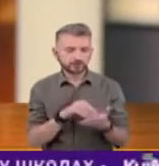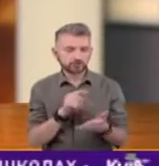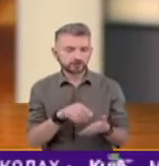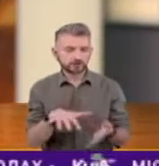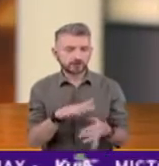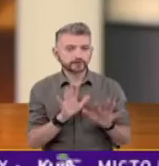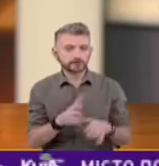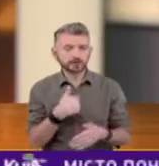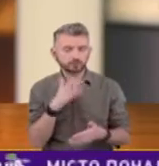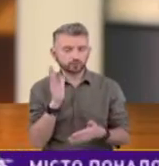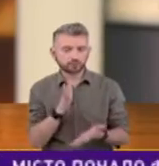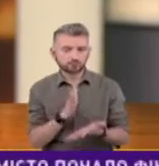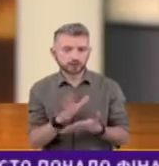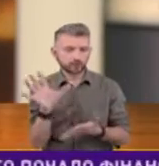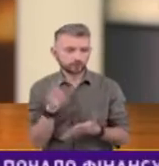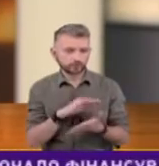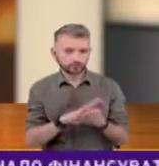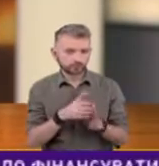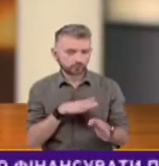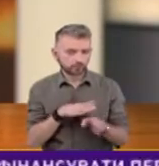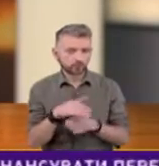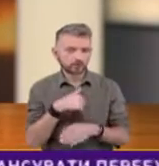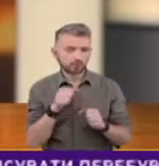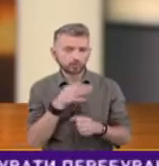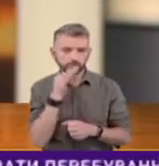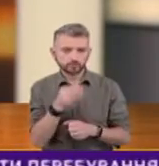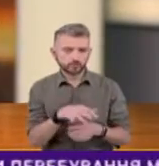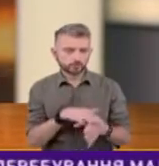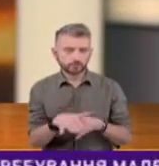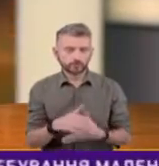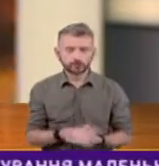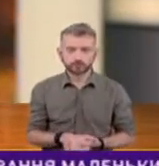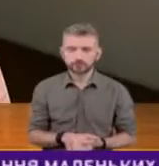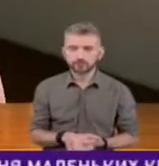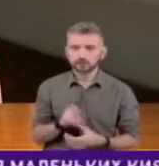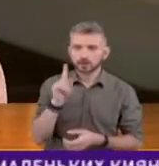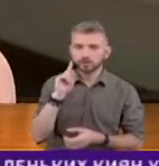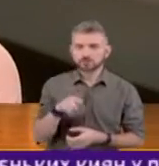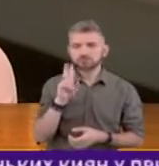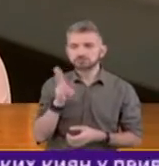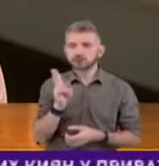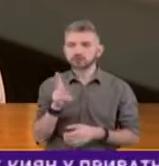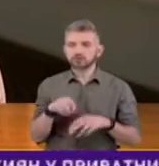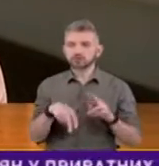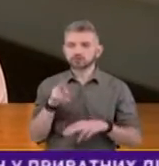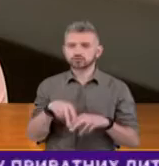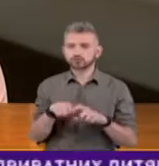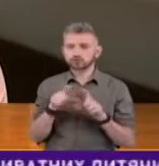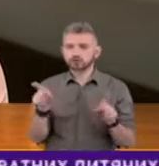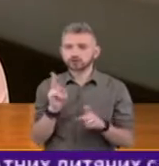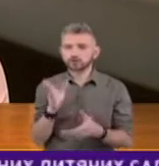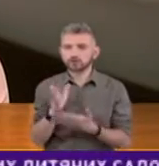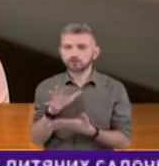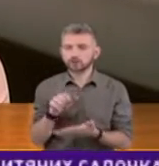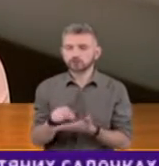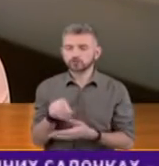Як тільки ми матимемо всю картину, я зможу вам дати чітку і точну відповідь. Ви знаєте, хто той забудовник, який має в оренді